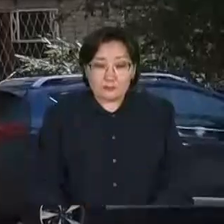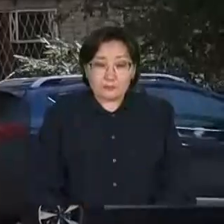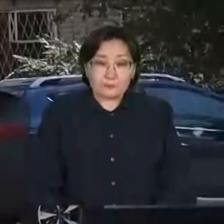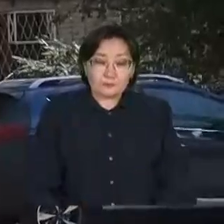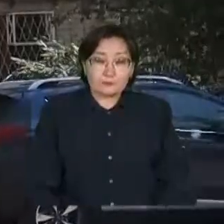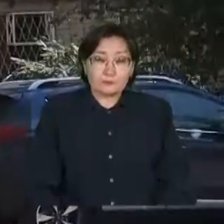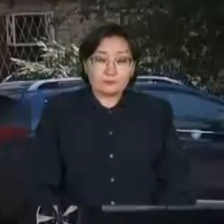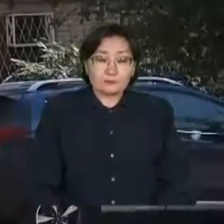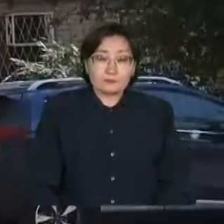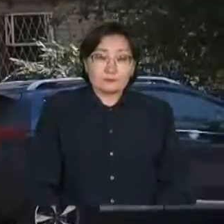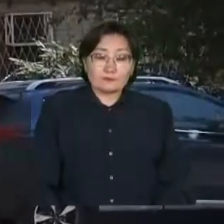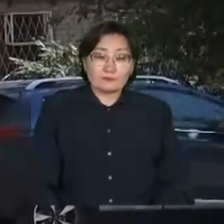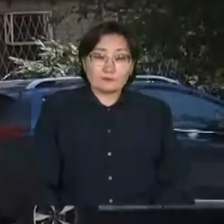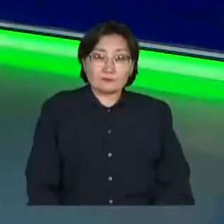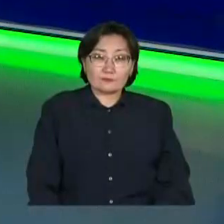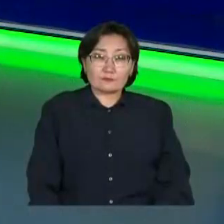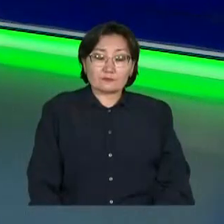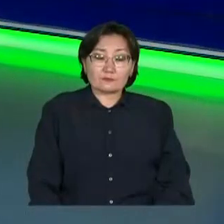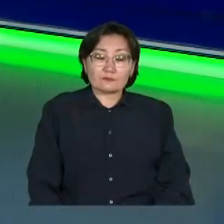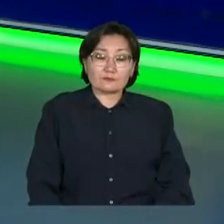Алматы телеарнасы, Атырау облысынан.